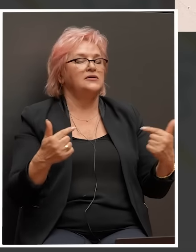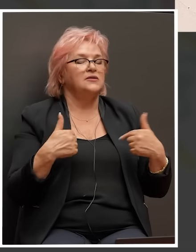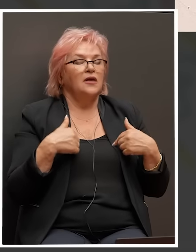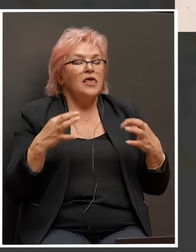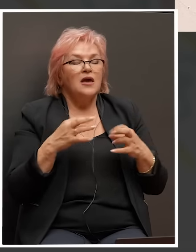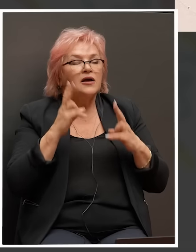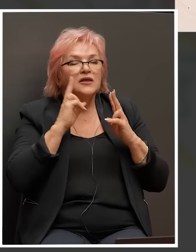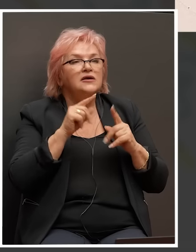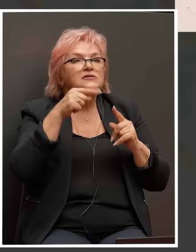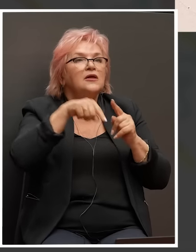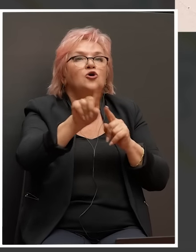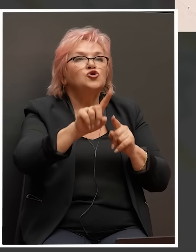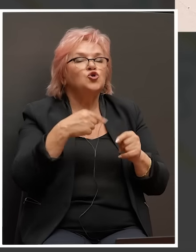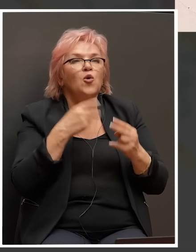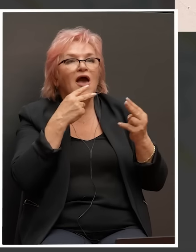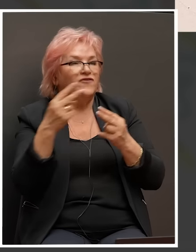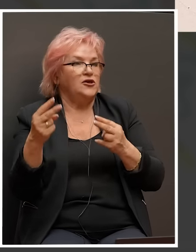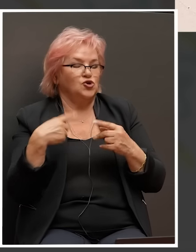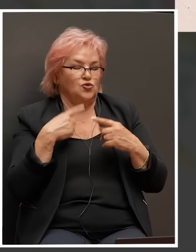не знаете, что вы на самом деле видите.